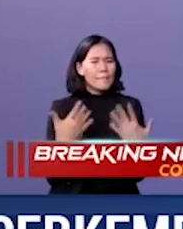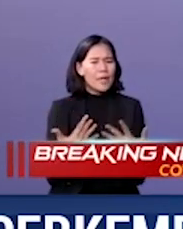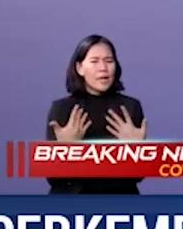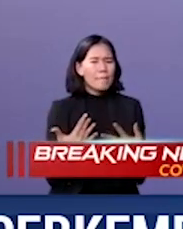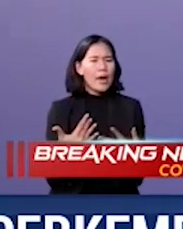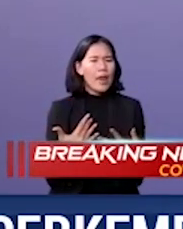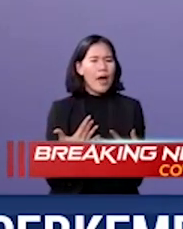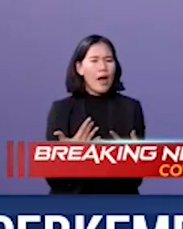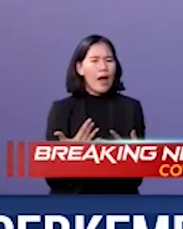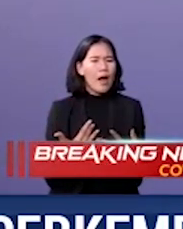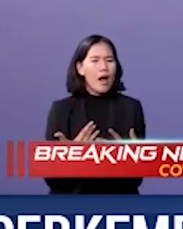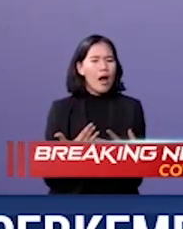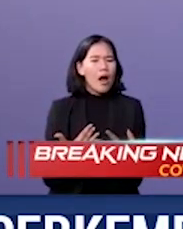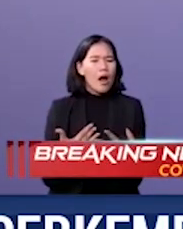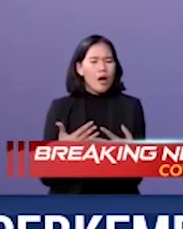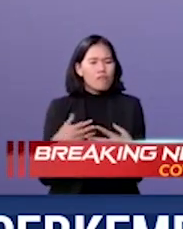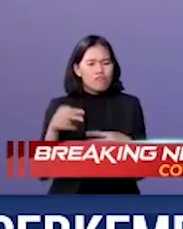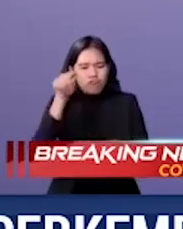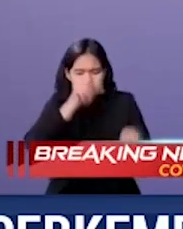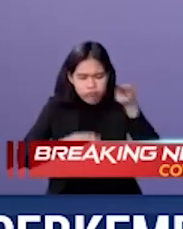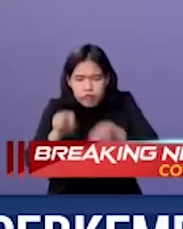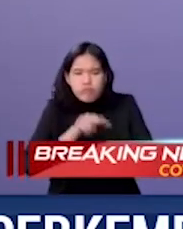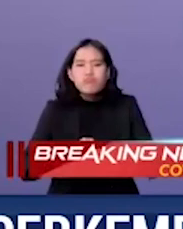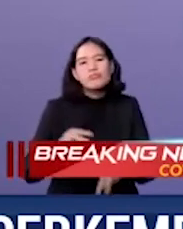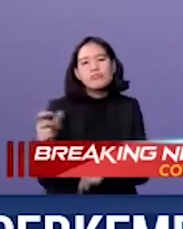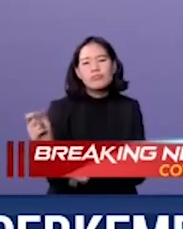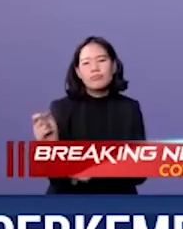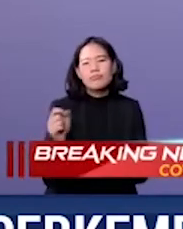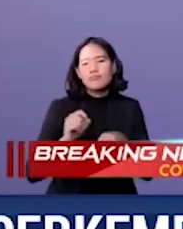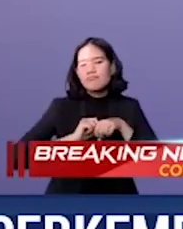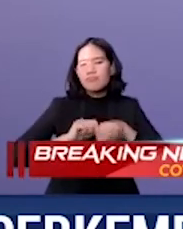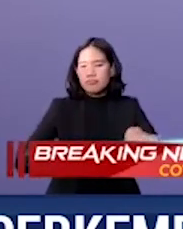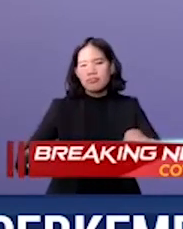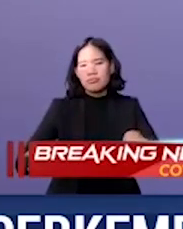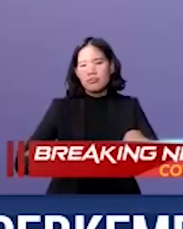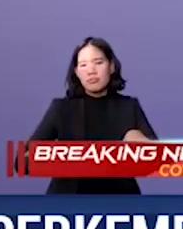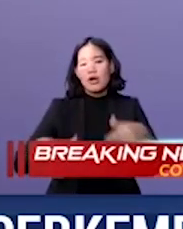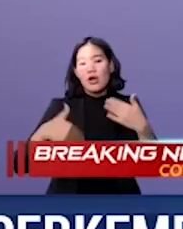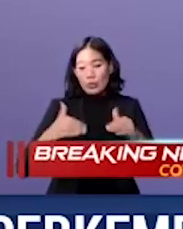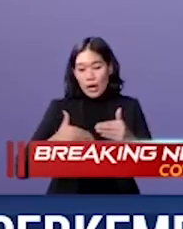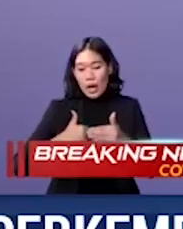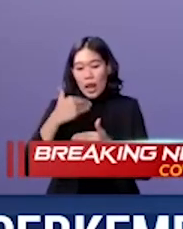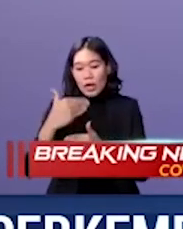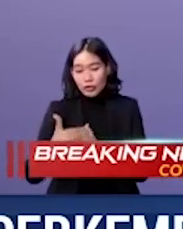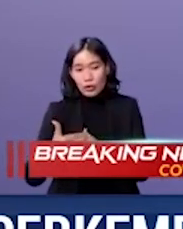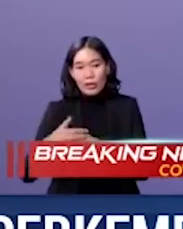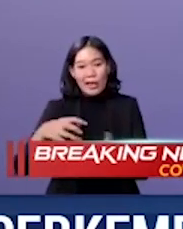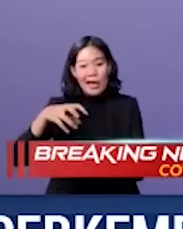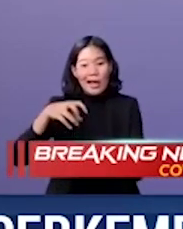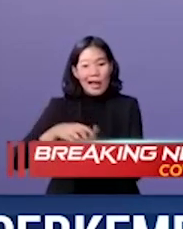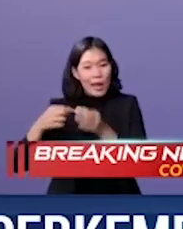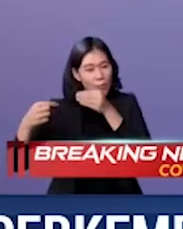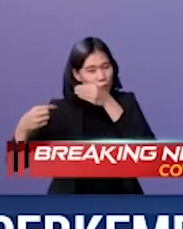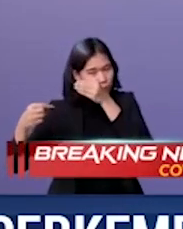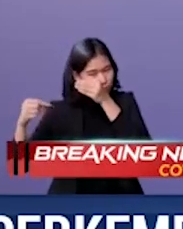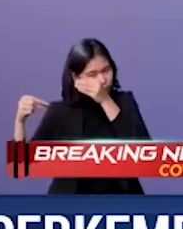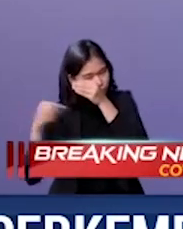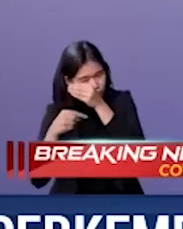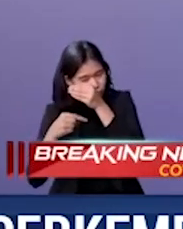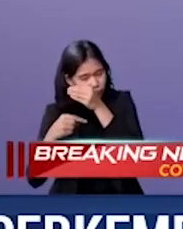pressing yang agresif yang kemudian dilanjutkan dengan pemeriksaan laboratorium yang